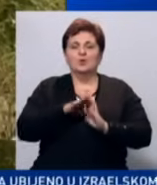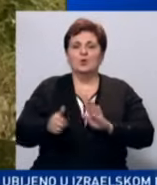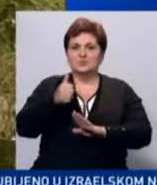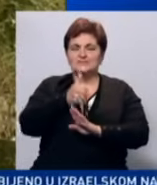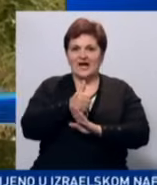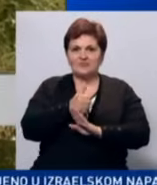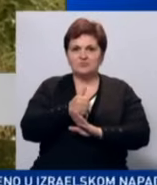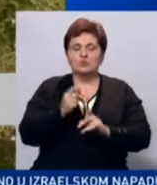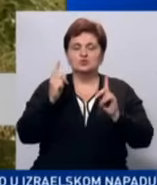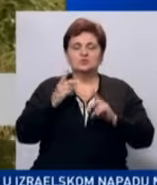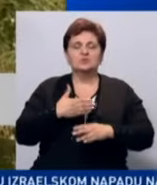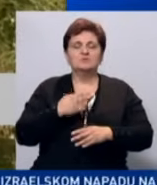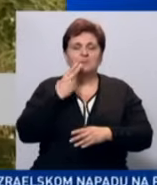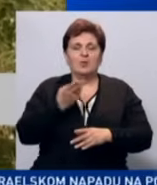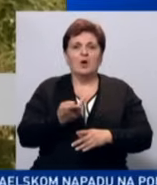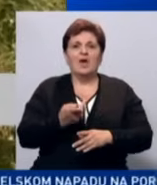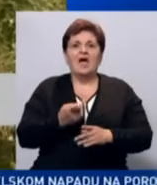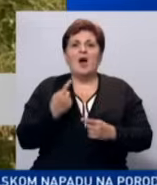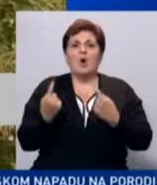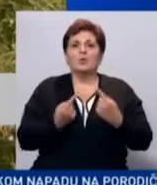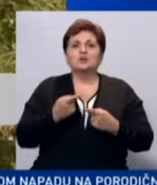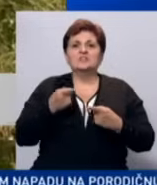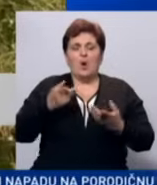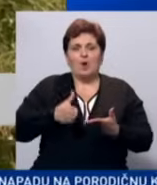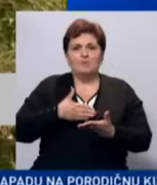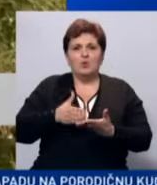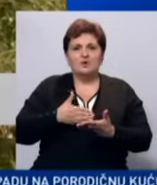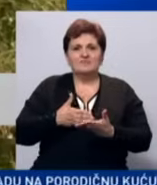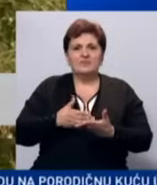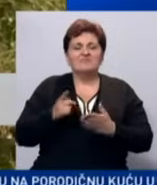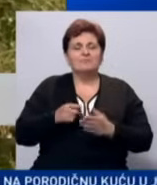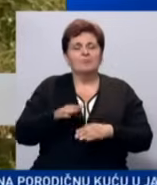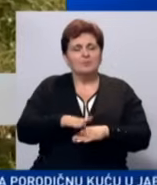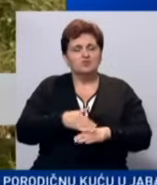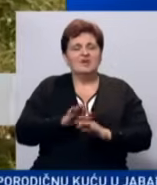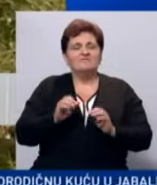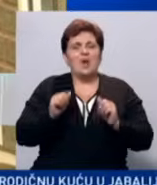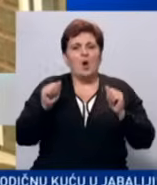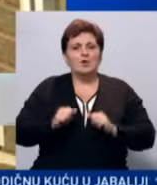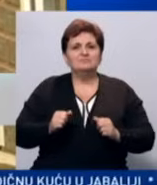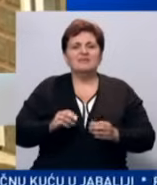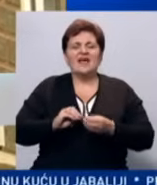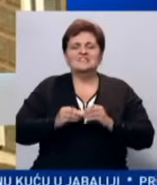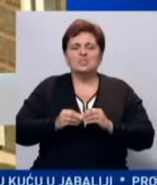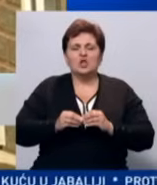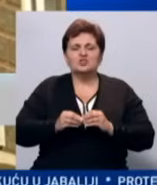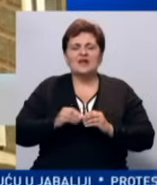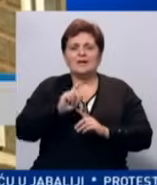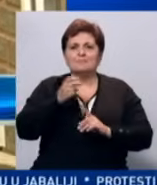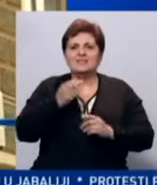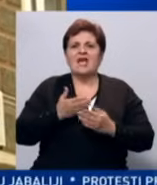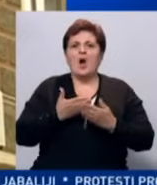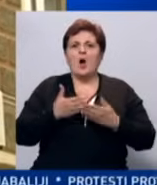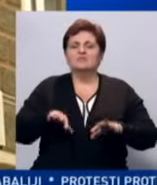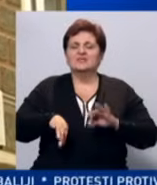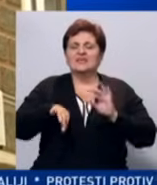Ustavni sud je ocijenio očiglednim da okolnosti ovog predmeta pokreću vrlo ozbiljna i složena pitanja ustavnosti osporenog